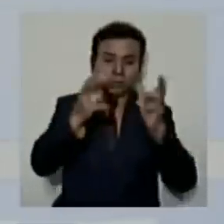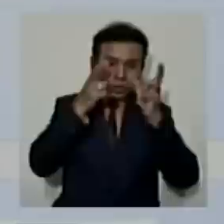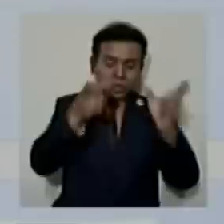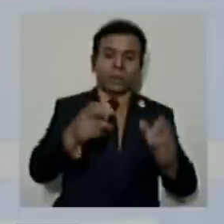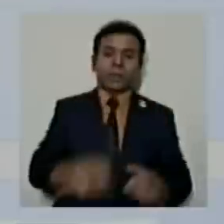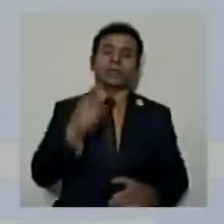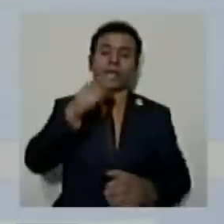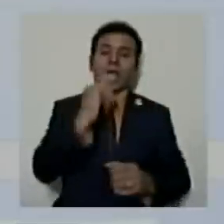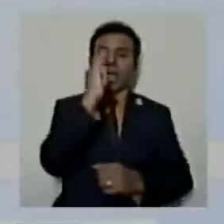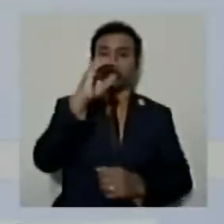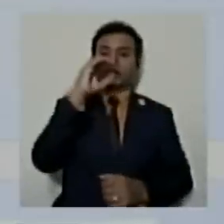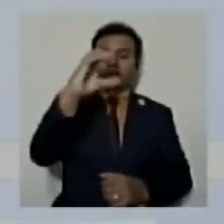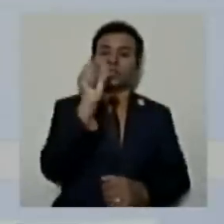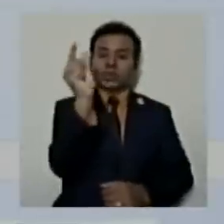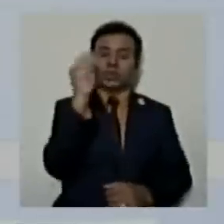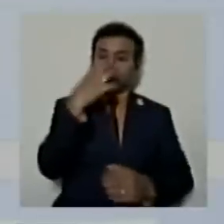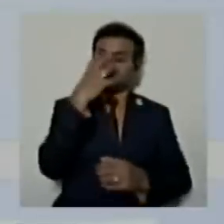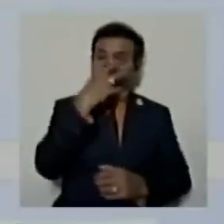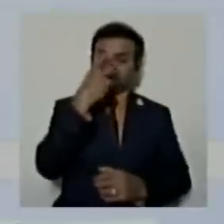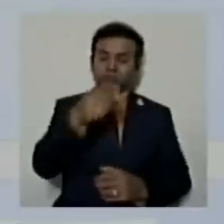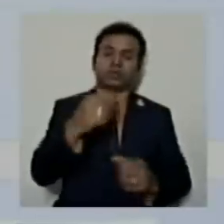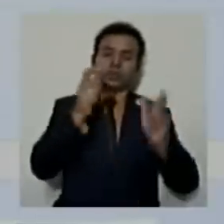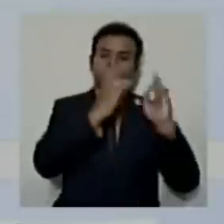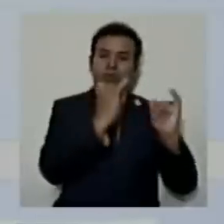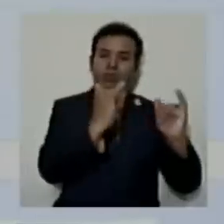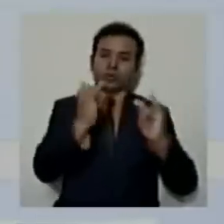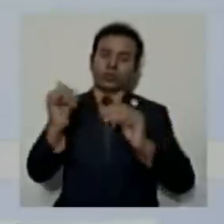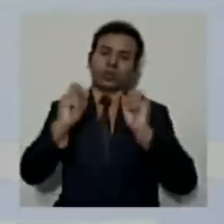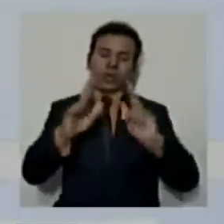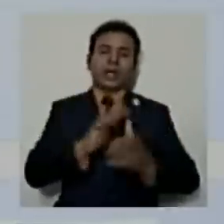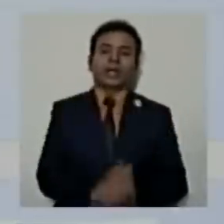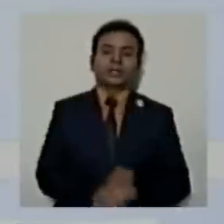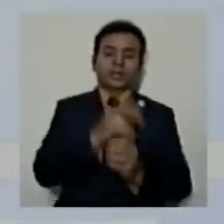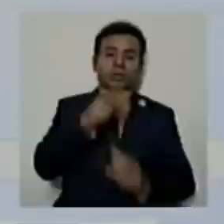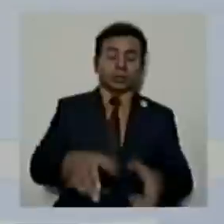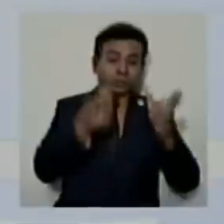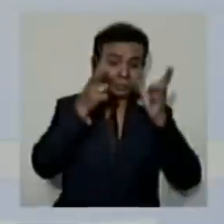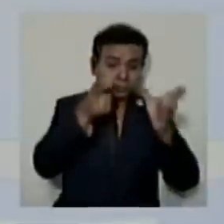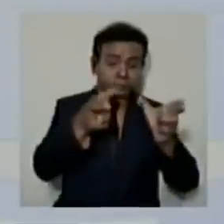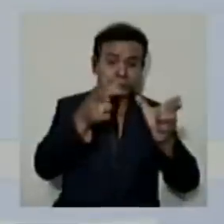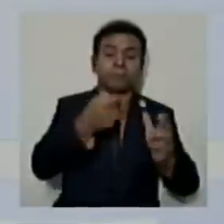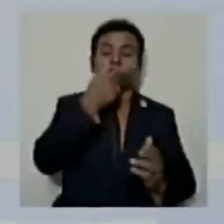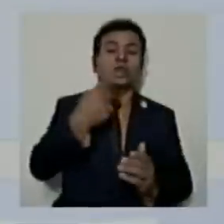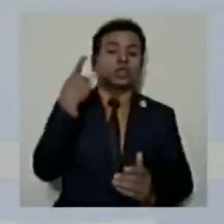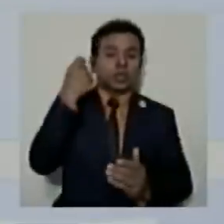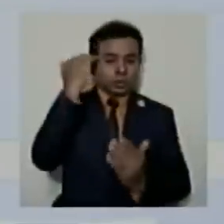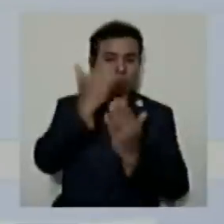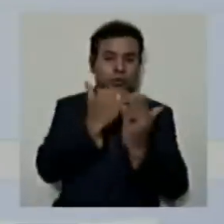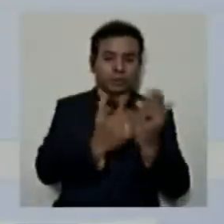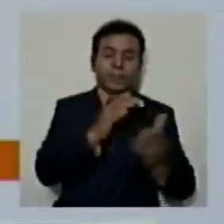হাসপাতালে 5694। এই সকল হাসপাতালে আইসিইউ সংখ্যা এবং ডায়ালাইসিস সজ্জা আছে।